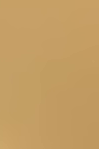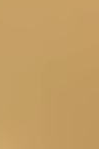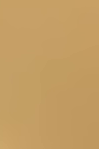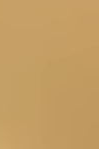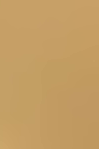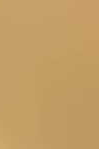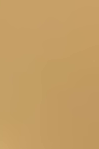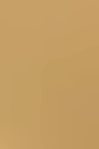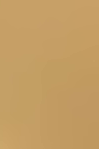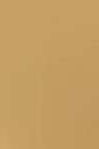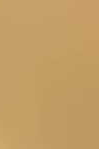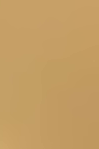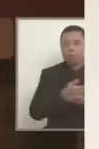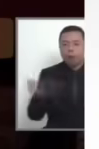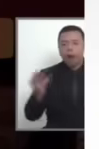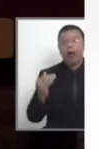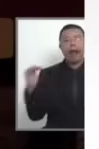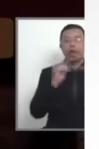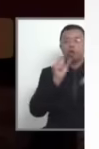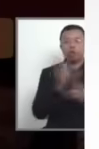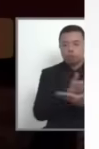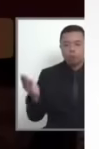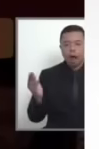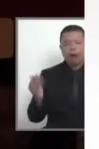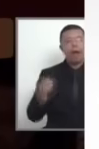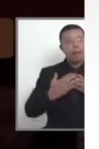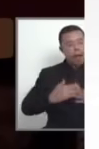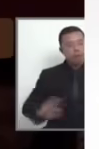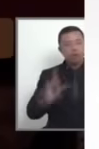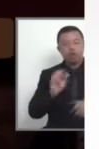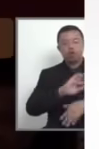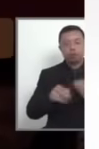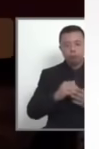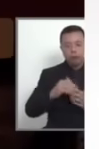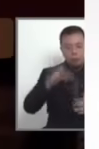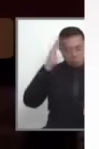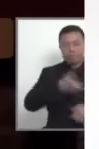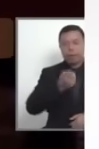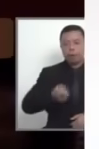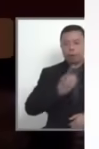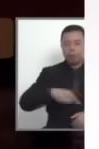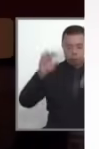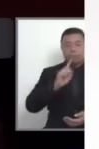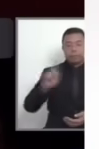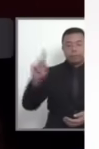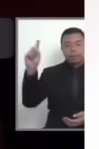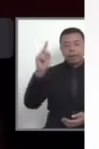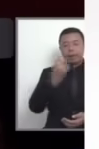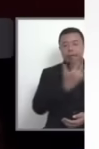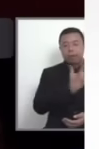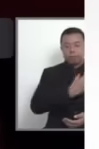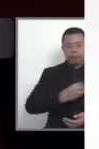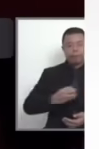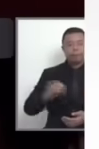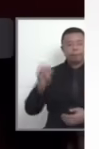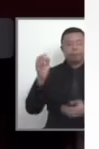meminta maaf, Putri. Jadi di kalimat itu, karena itu saya atas nama Prabowo Gibran dan atas nama